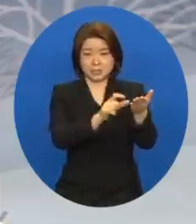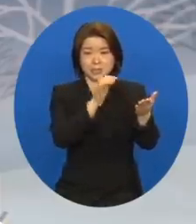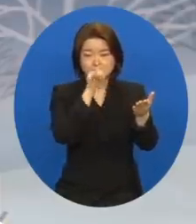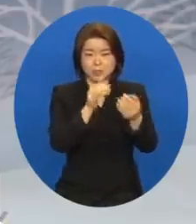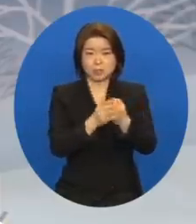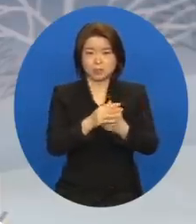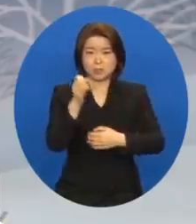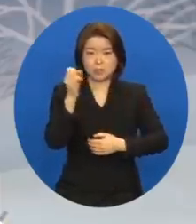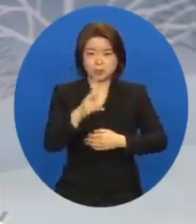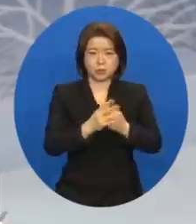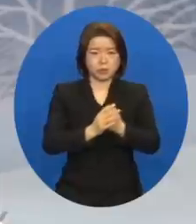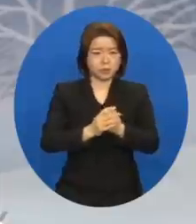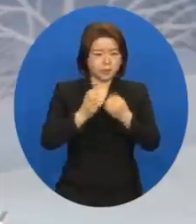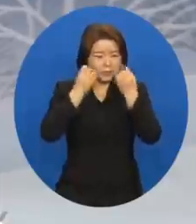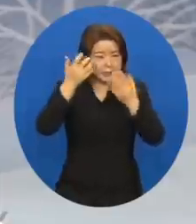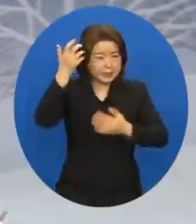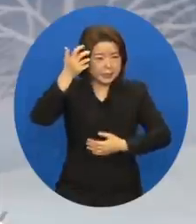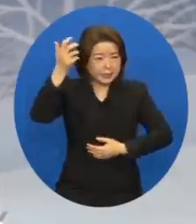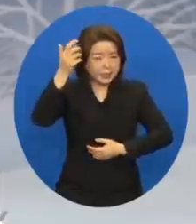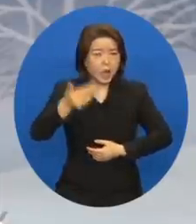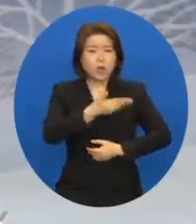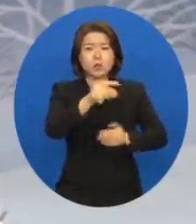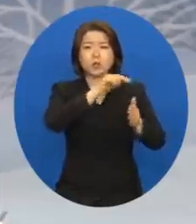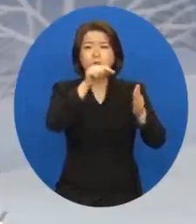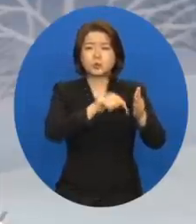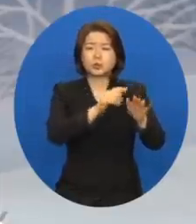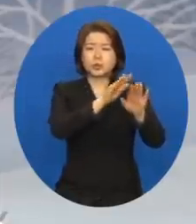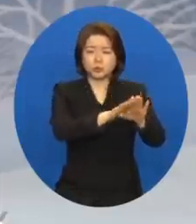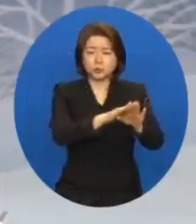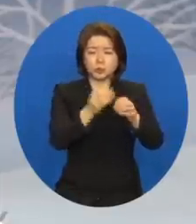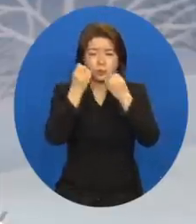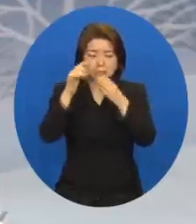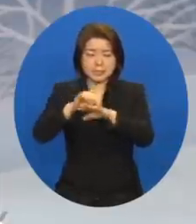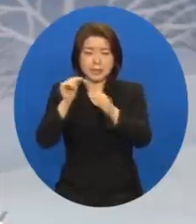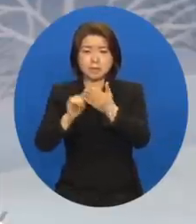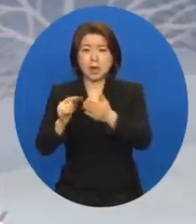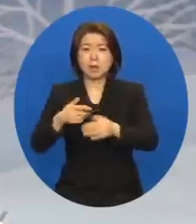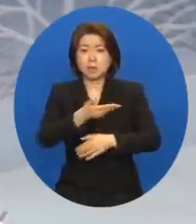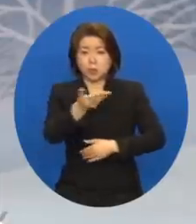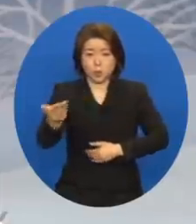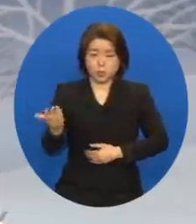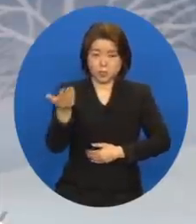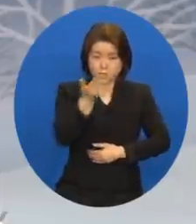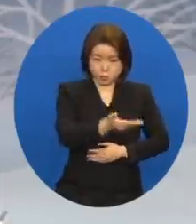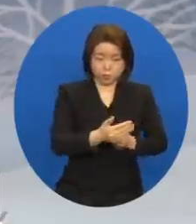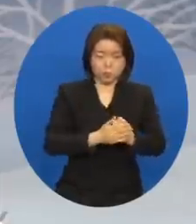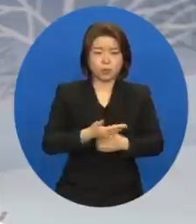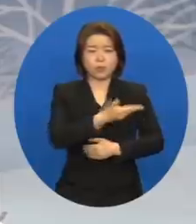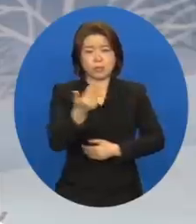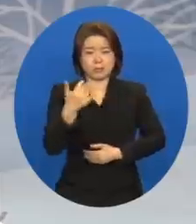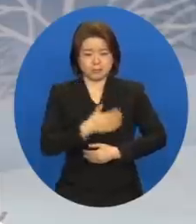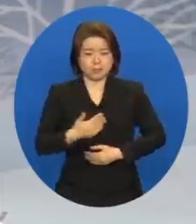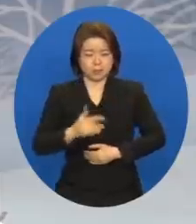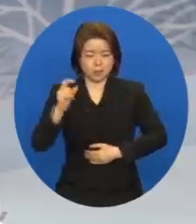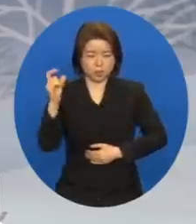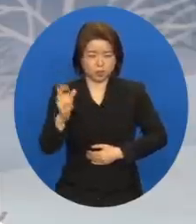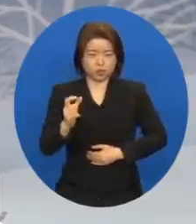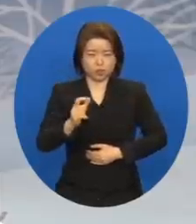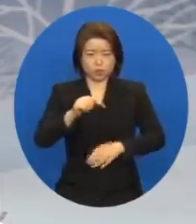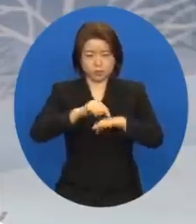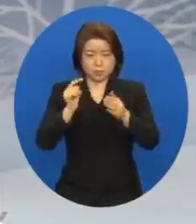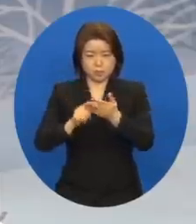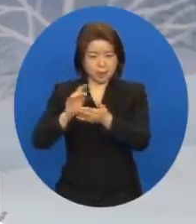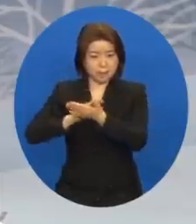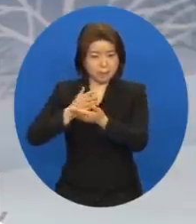또 새 영을 너희 속에 두고 새 마음을 너희에게 주되 너희 육신에서 굳은 마음을 제거하고